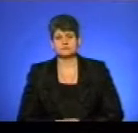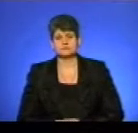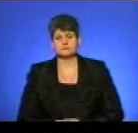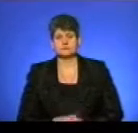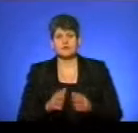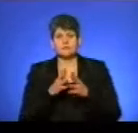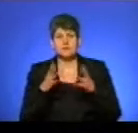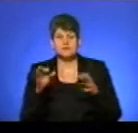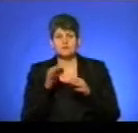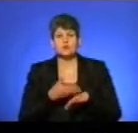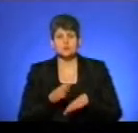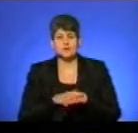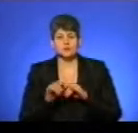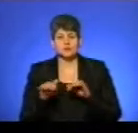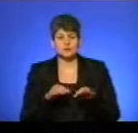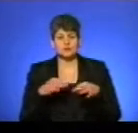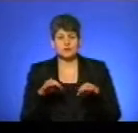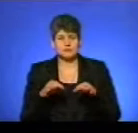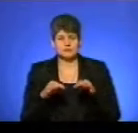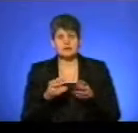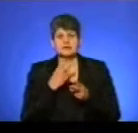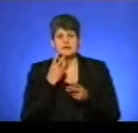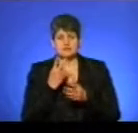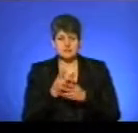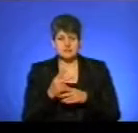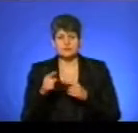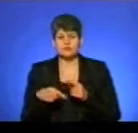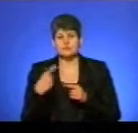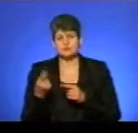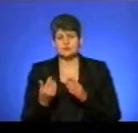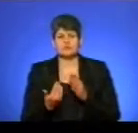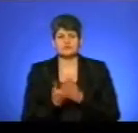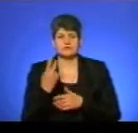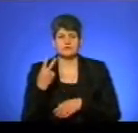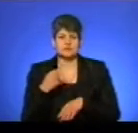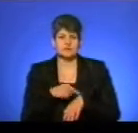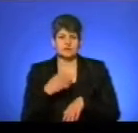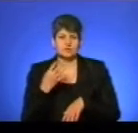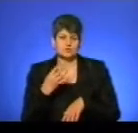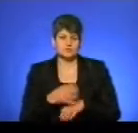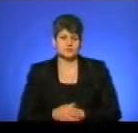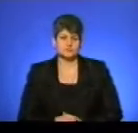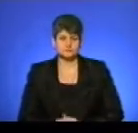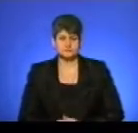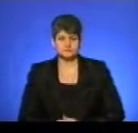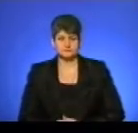Більше про ускладнений рух транспорту на дорогах Тернополя дивіться у наступному випуску новин о 20:40.